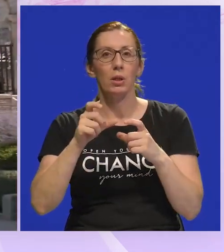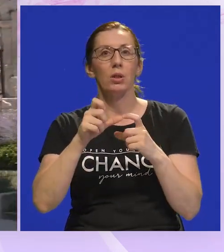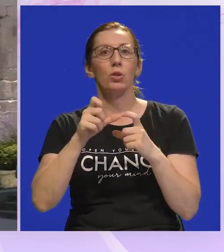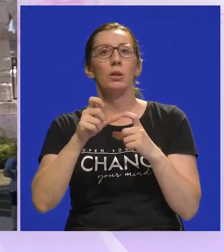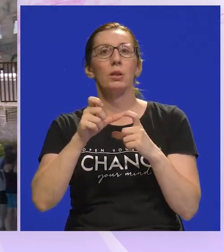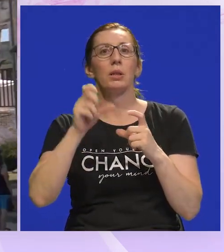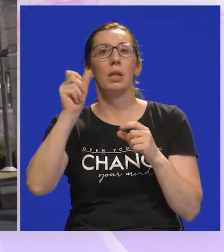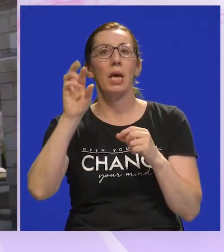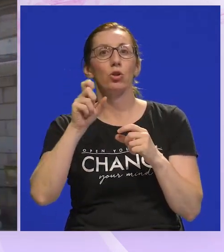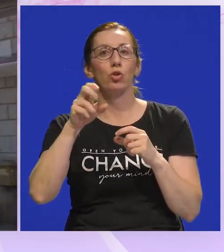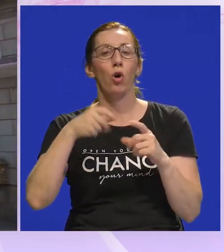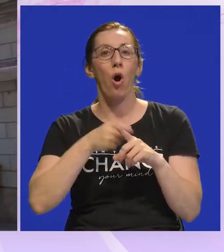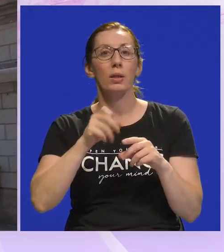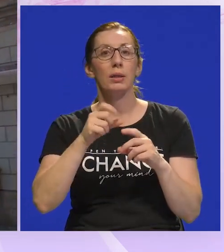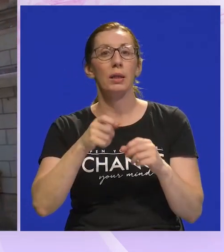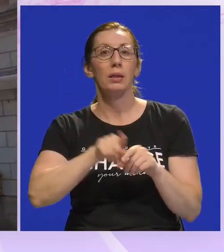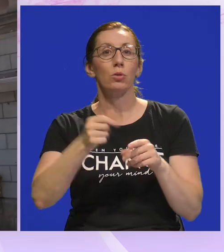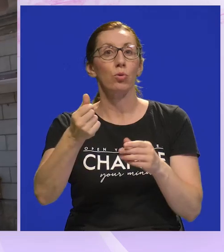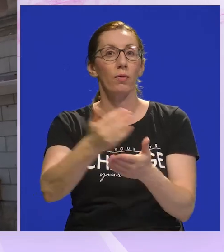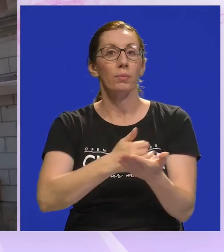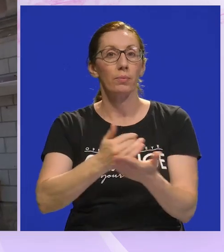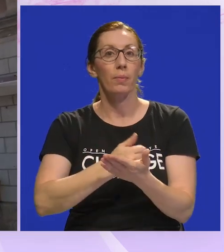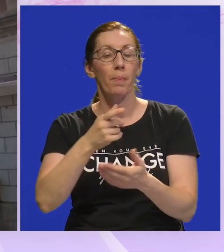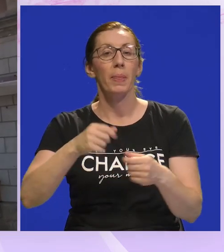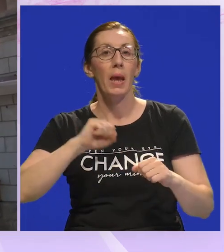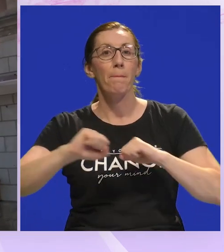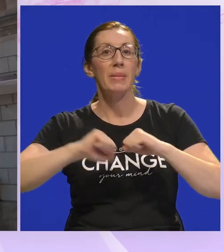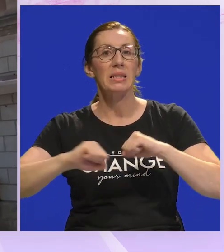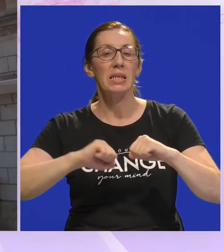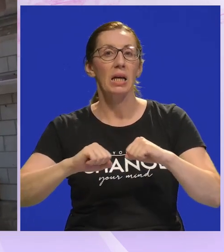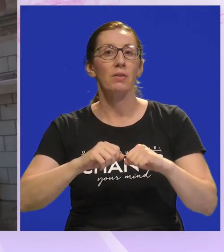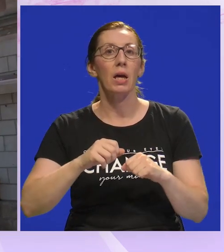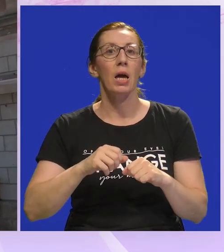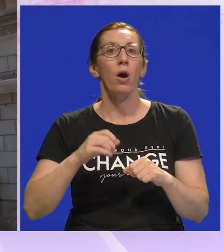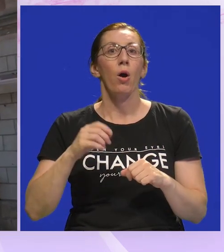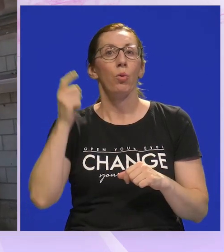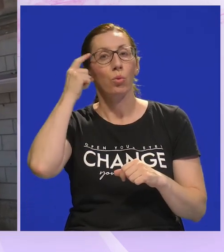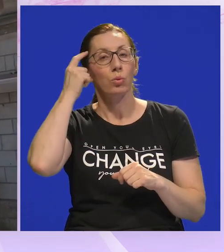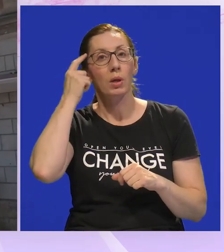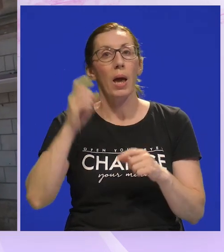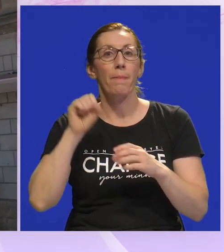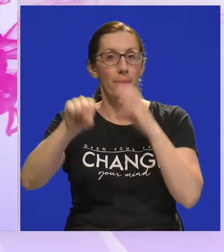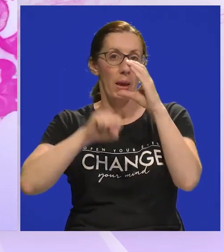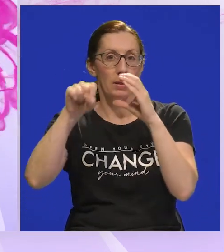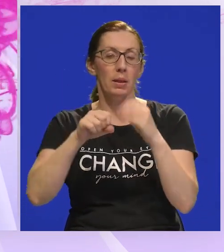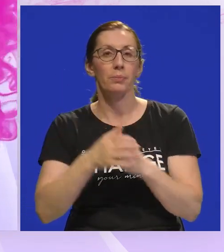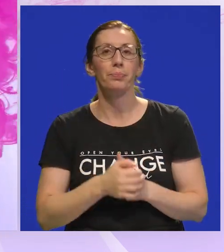je Srećko Škrinjarić, a izložba je financirana sredstvima Ministarstva kulture i medija i Grada